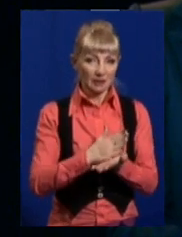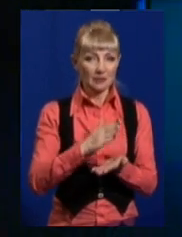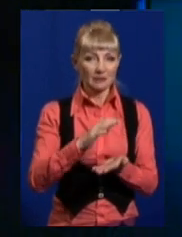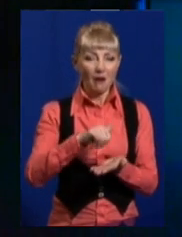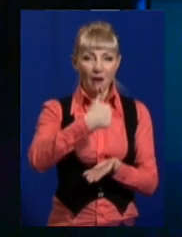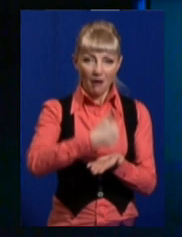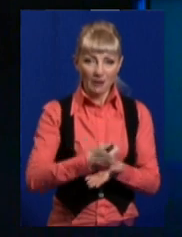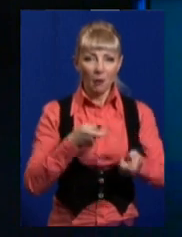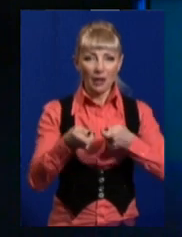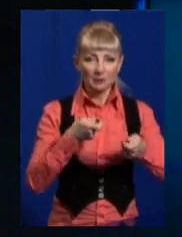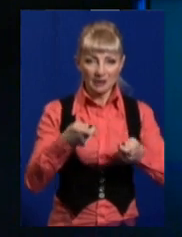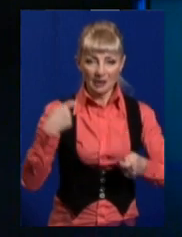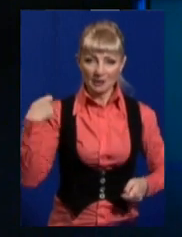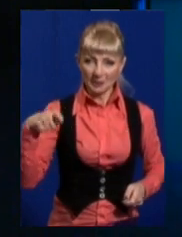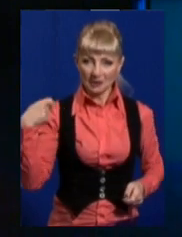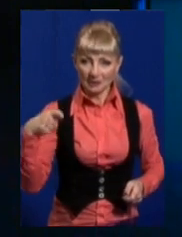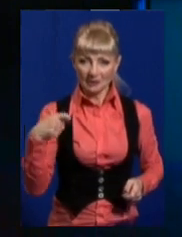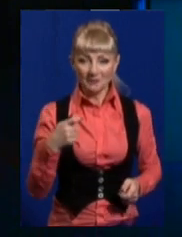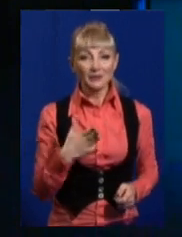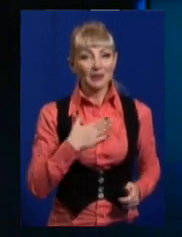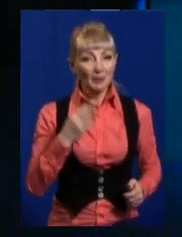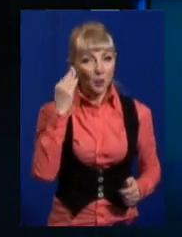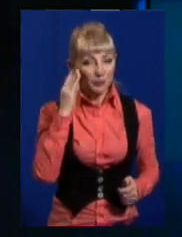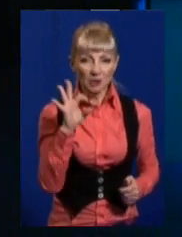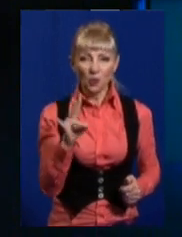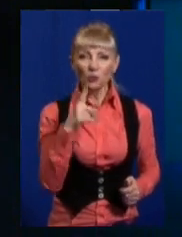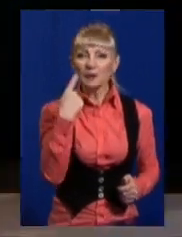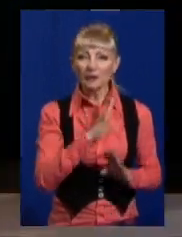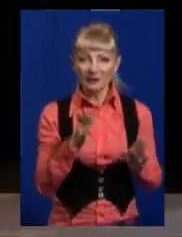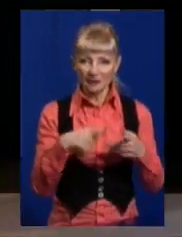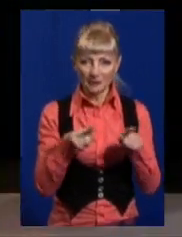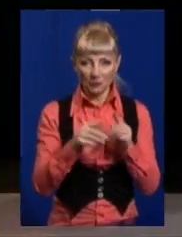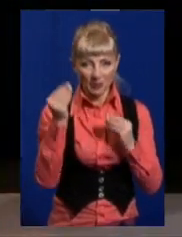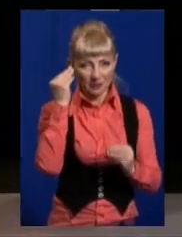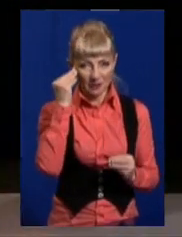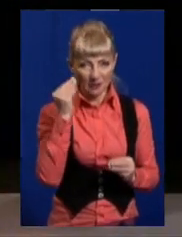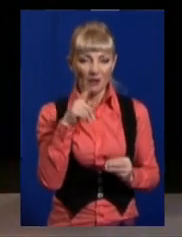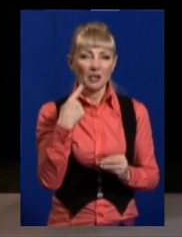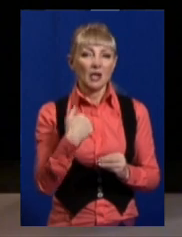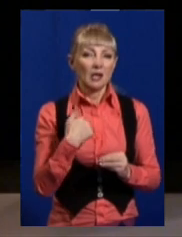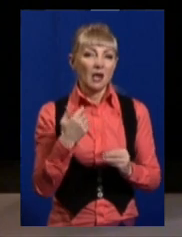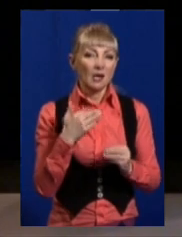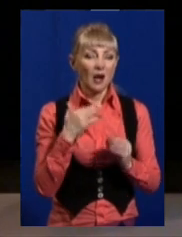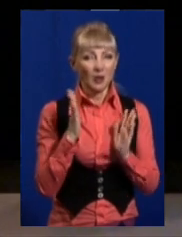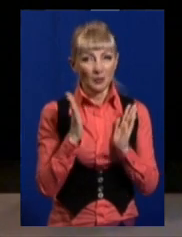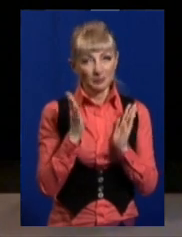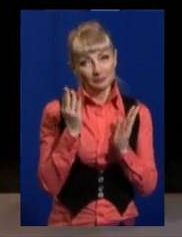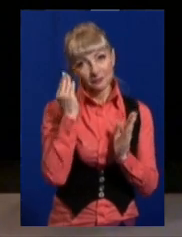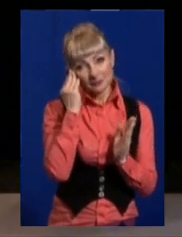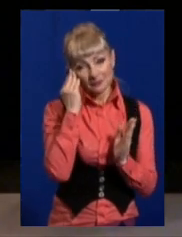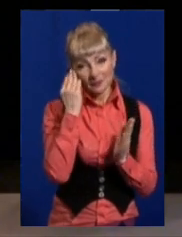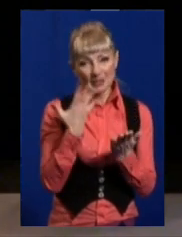президента? На мою думку, він не озвучував такої позиції, тобто я буду висувати лише певні гіпотези,